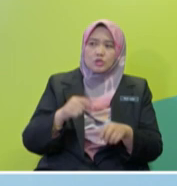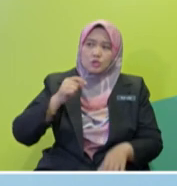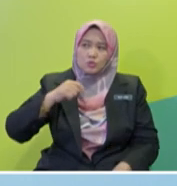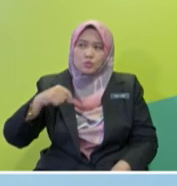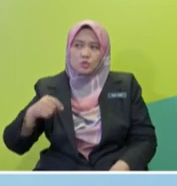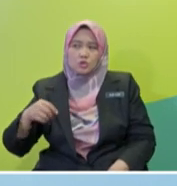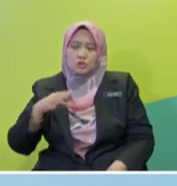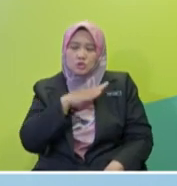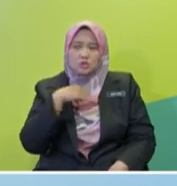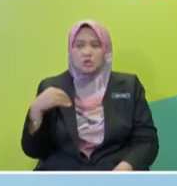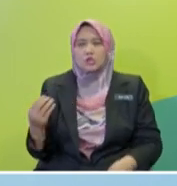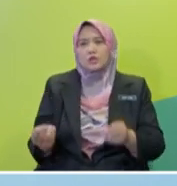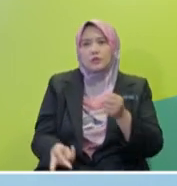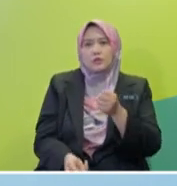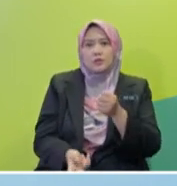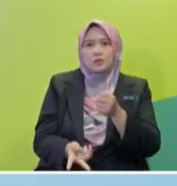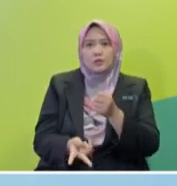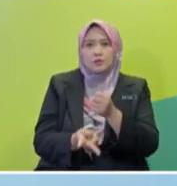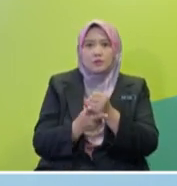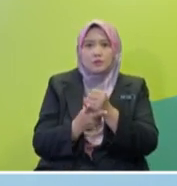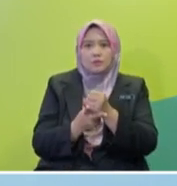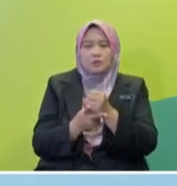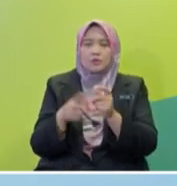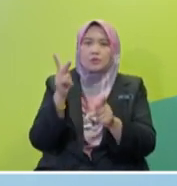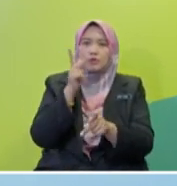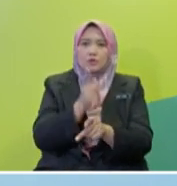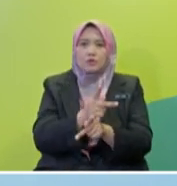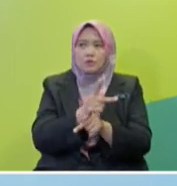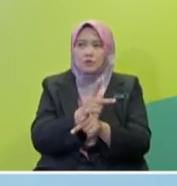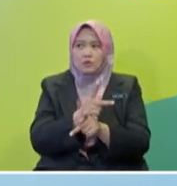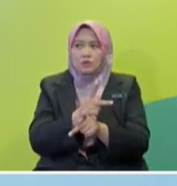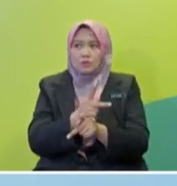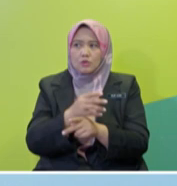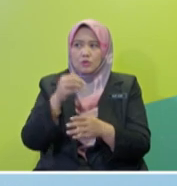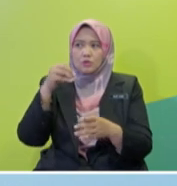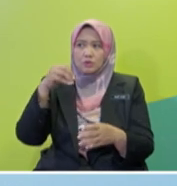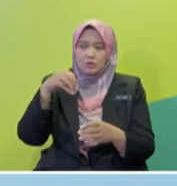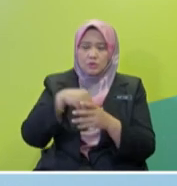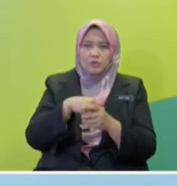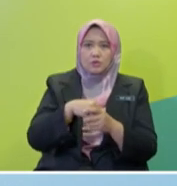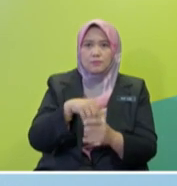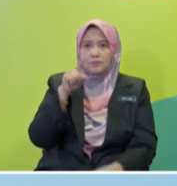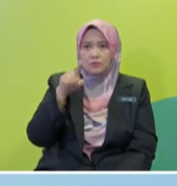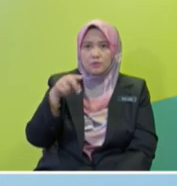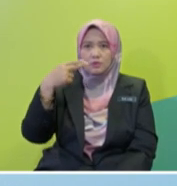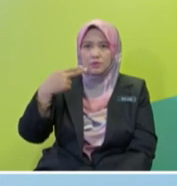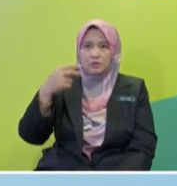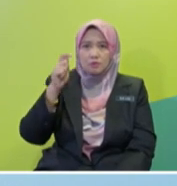disimpan dengan sambungan dot Hasyim l ataupun dot Hesti m